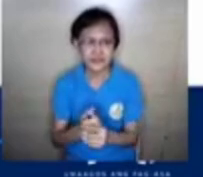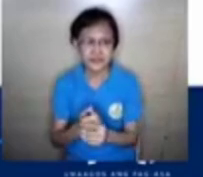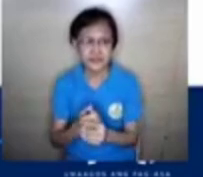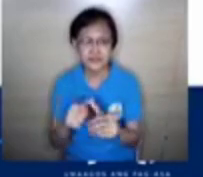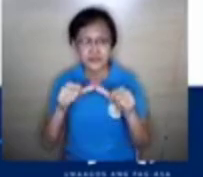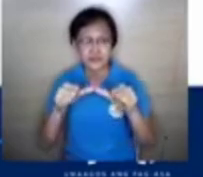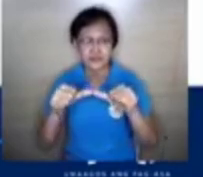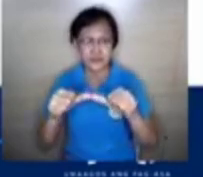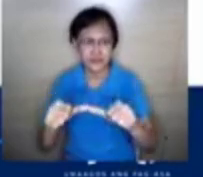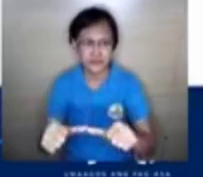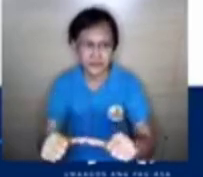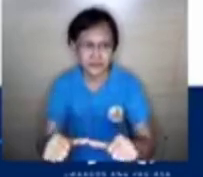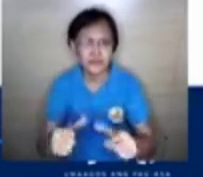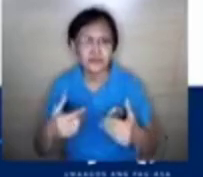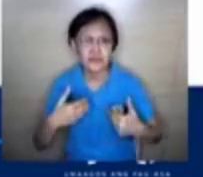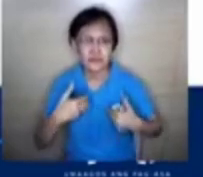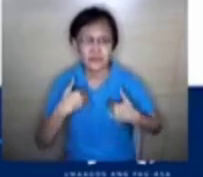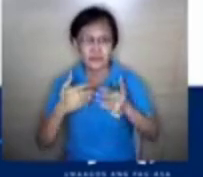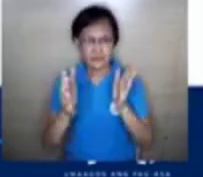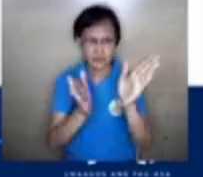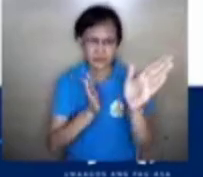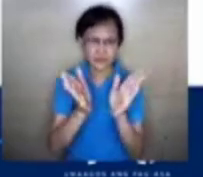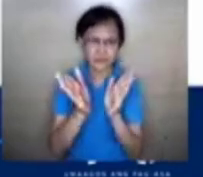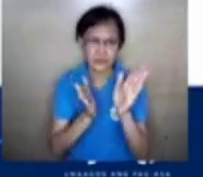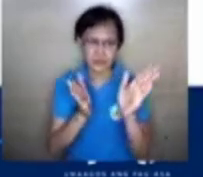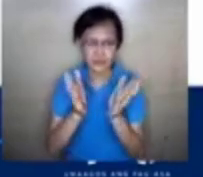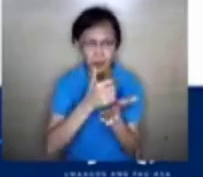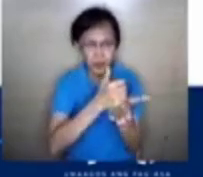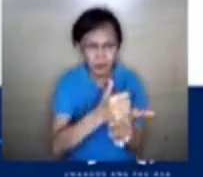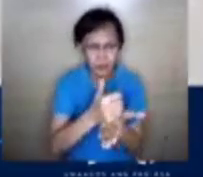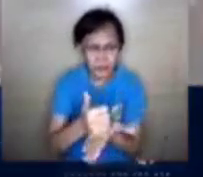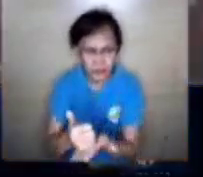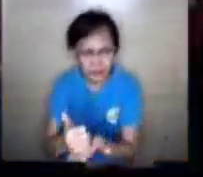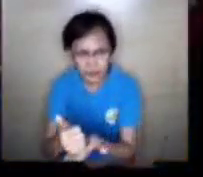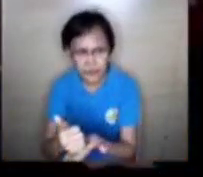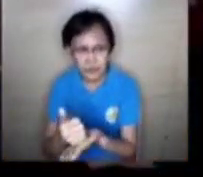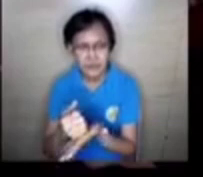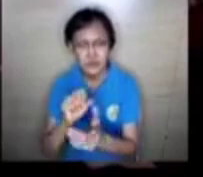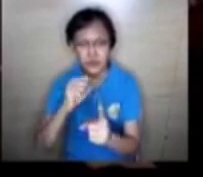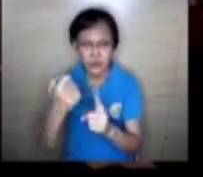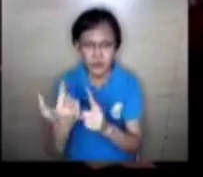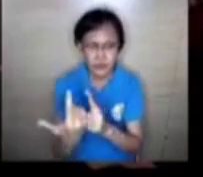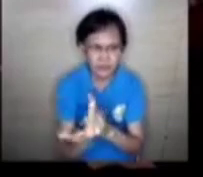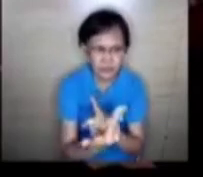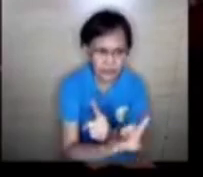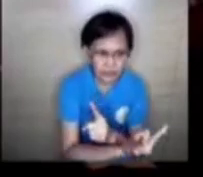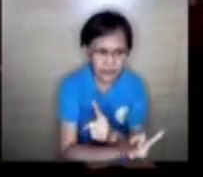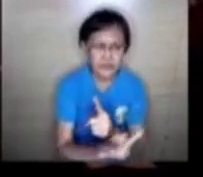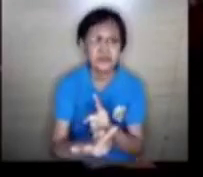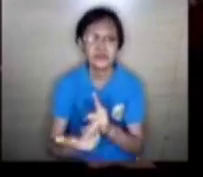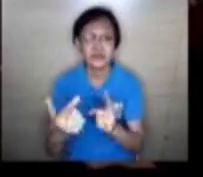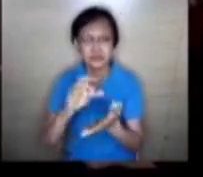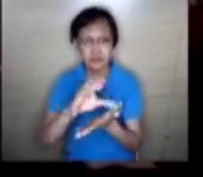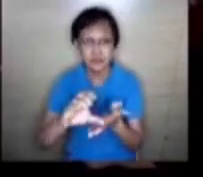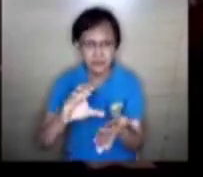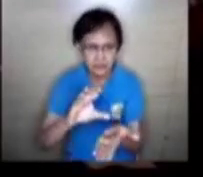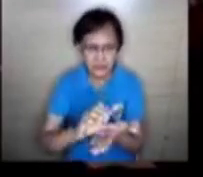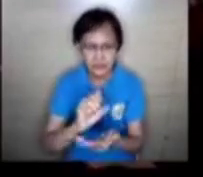Tuloy-tuloy din ang serbisyo at tulong mula sa ating one-stop shop, ang Social Welfare Assistance Center o